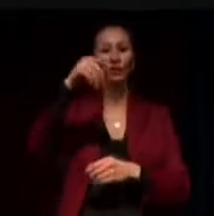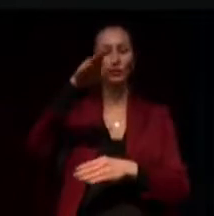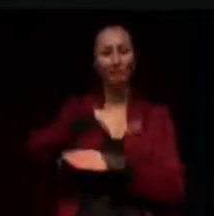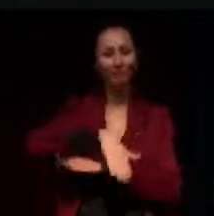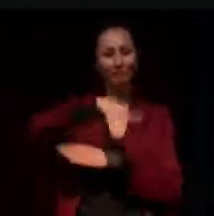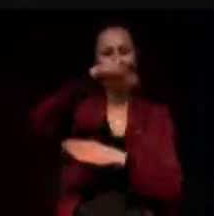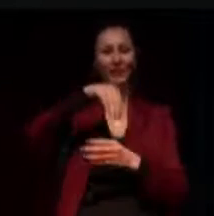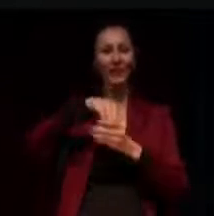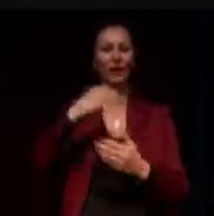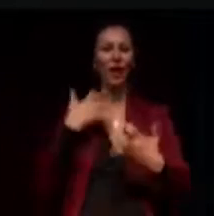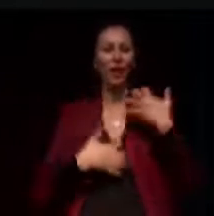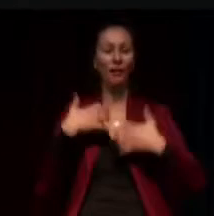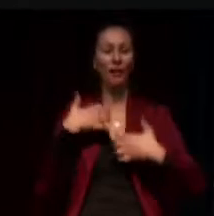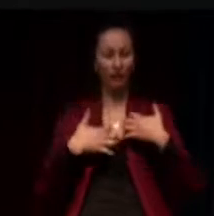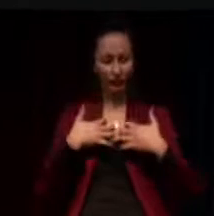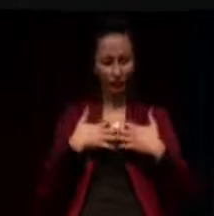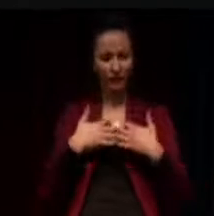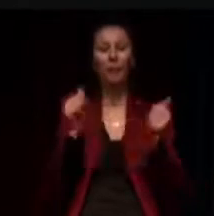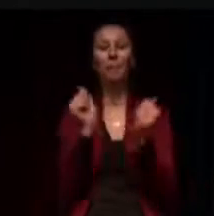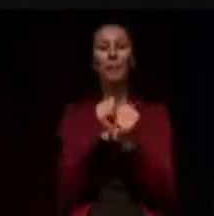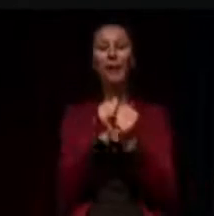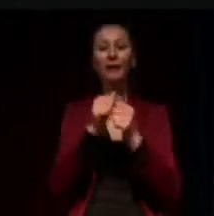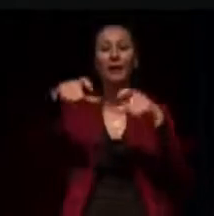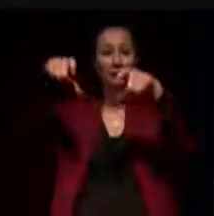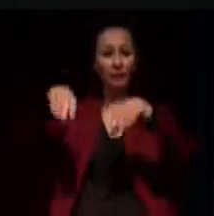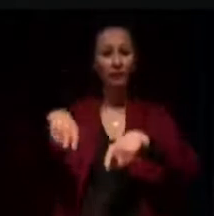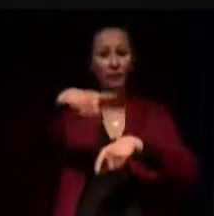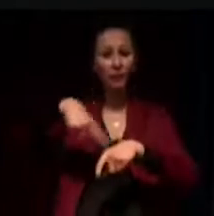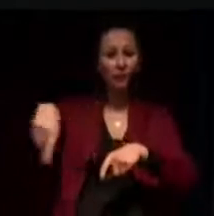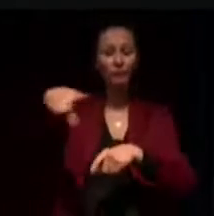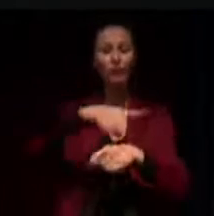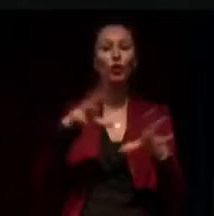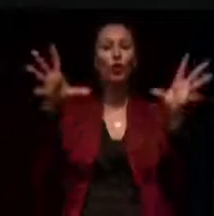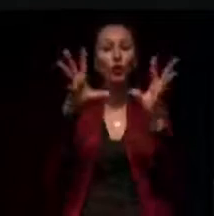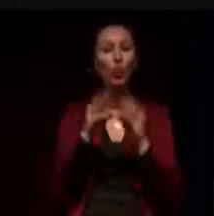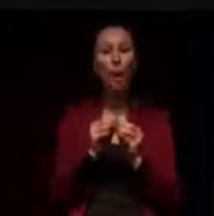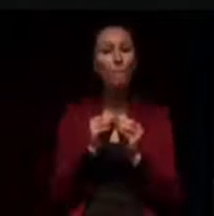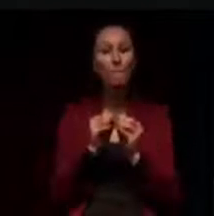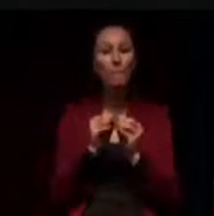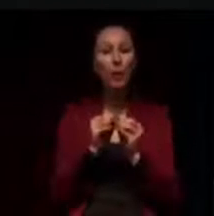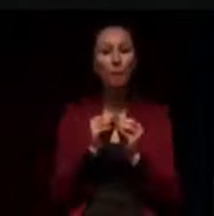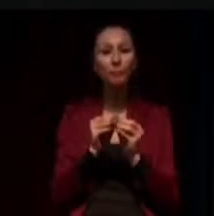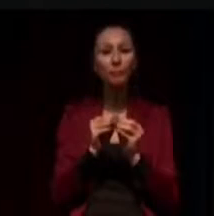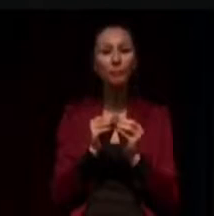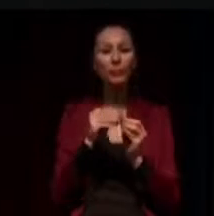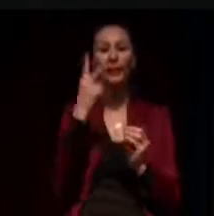santralleri çatılara ve birlikte santrallerimizin toplam kapasitesi